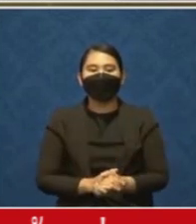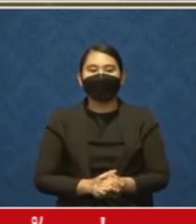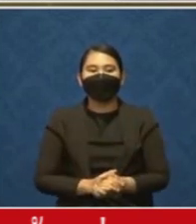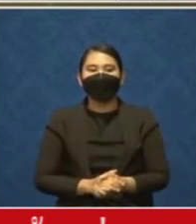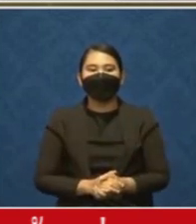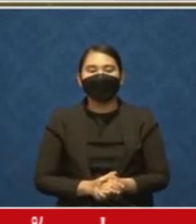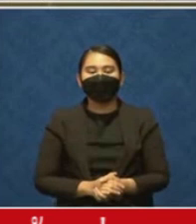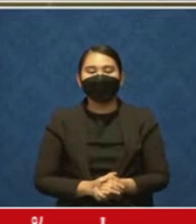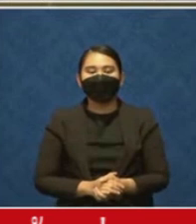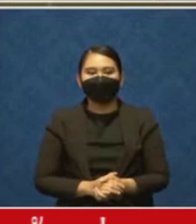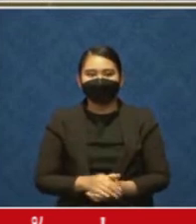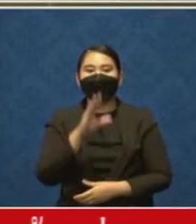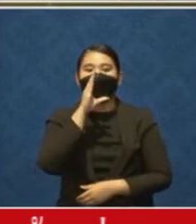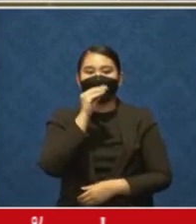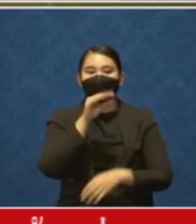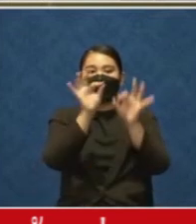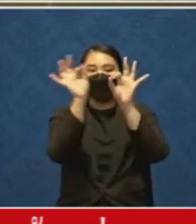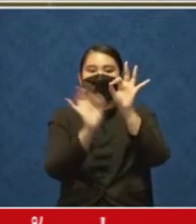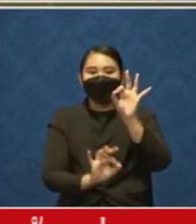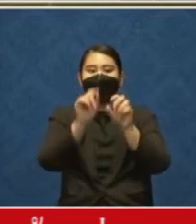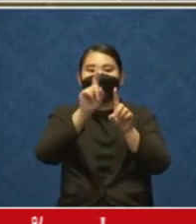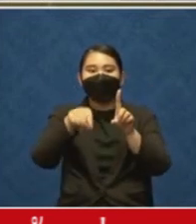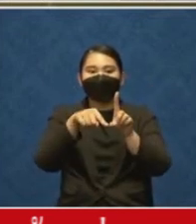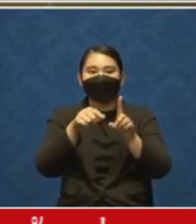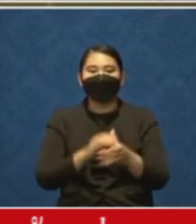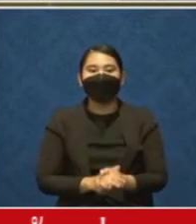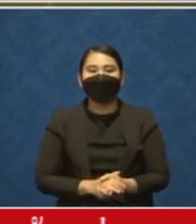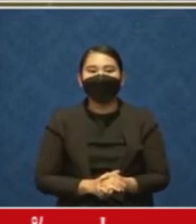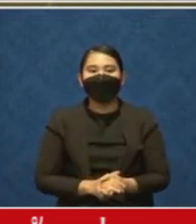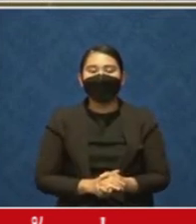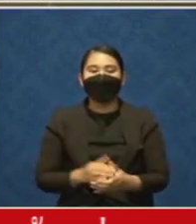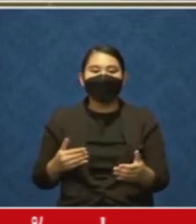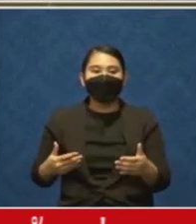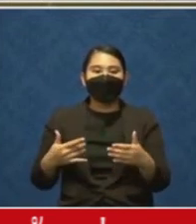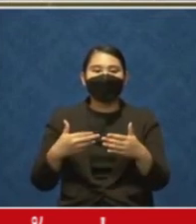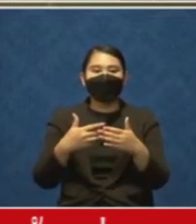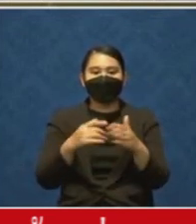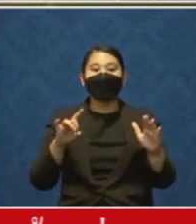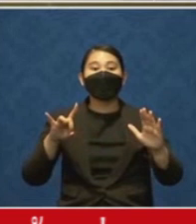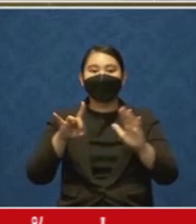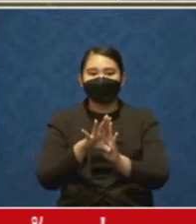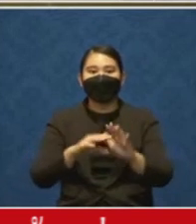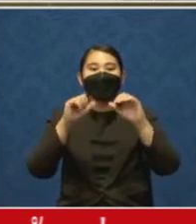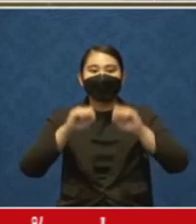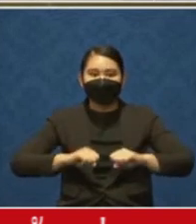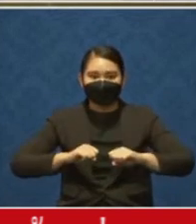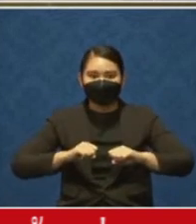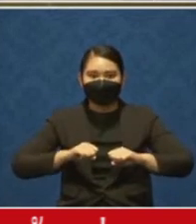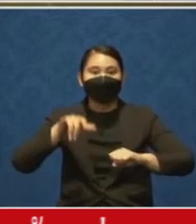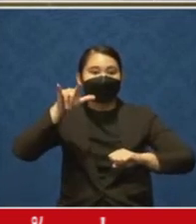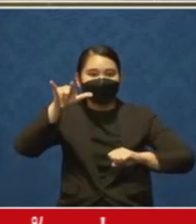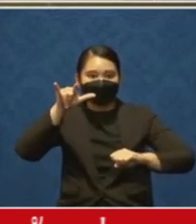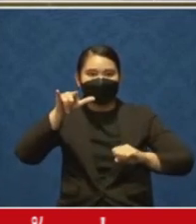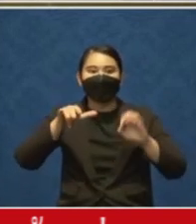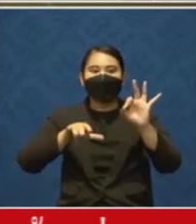In the end ครับ The US government and Congress will have the final say เขาบอกสุดท้ายนะครับการอนุมัติขายเครื่องบิน